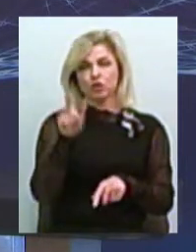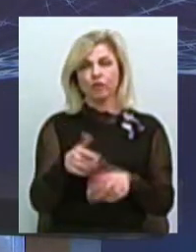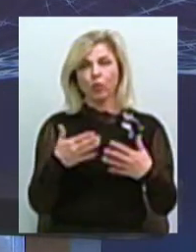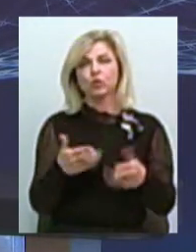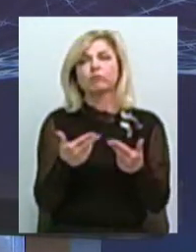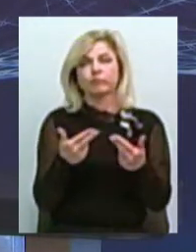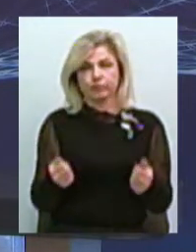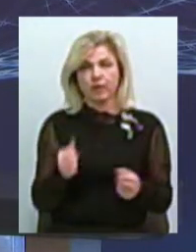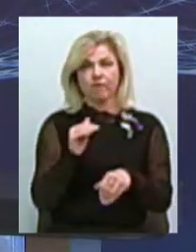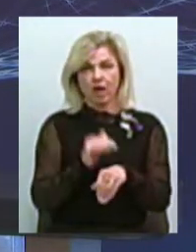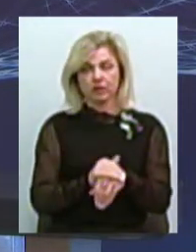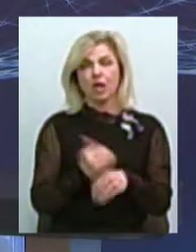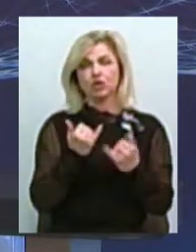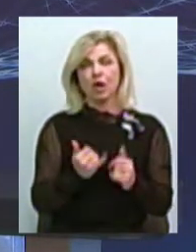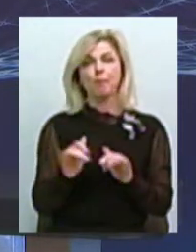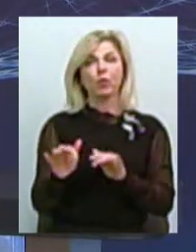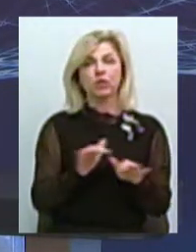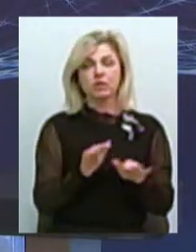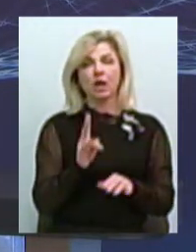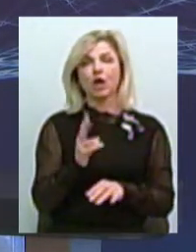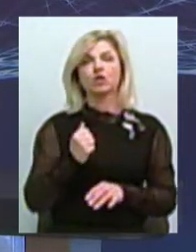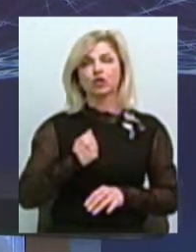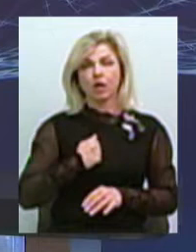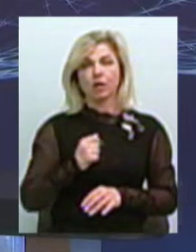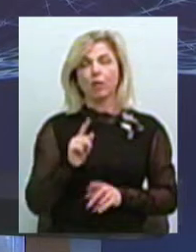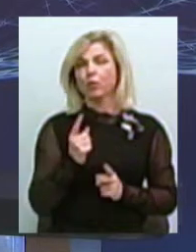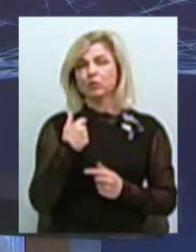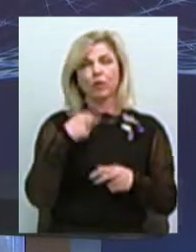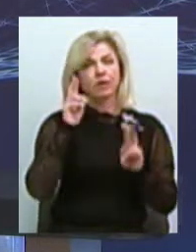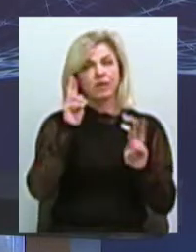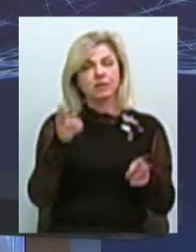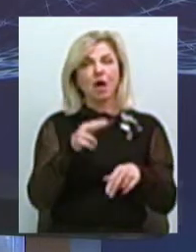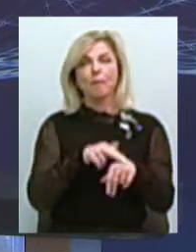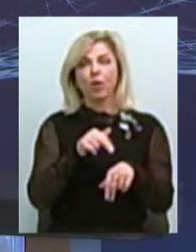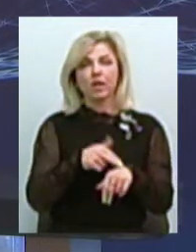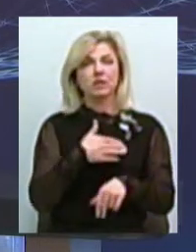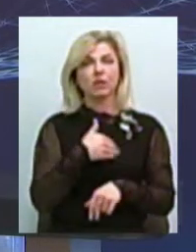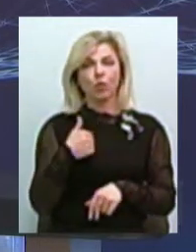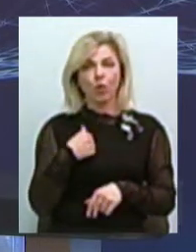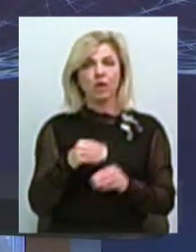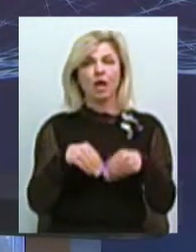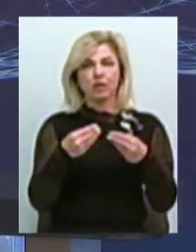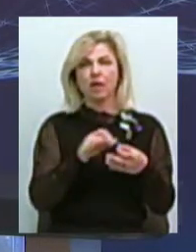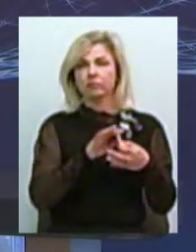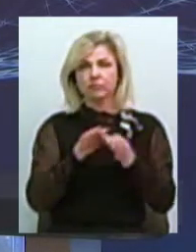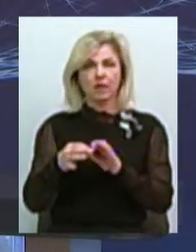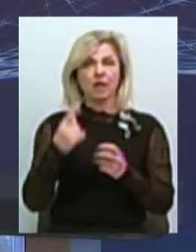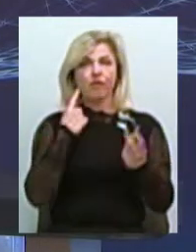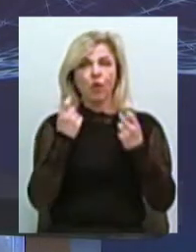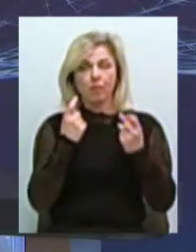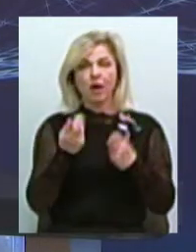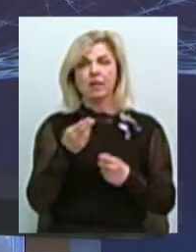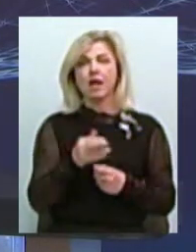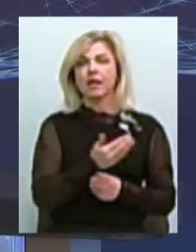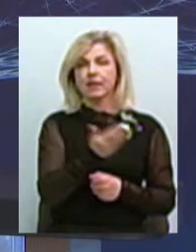зізналася фактично, зараз все в процесі. На превеликий жаль, чому поліція не захотіла дати більш детальну інформацію. Для них, певно,